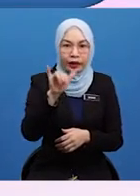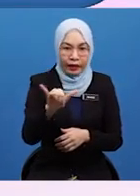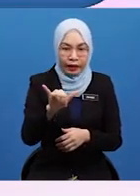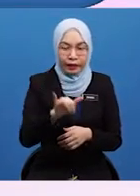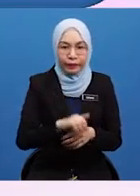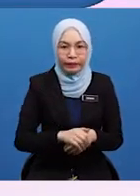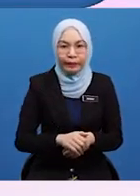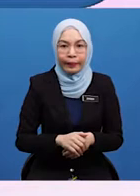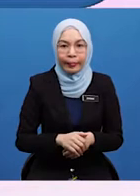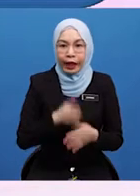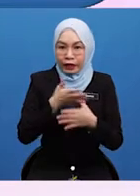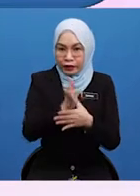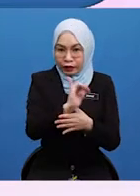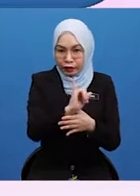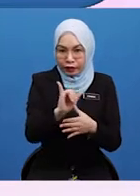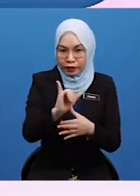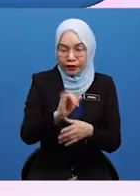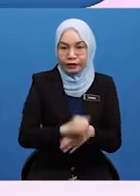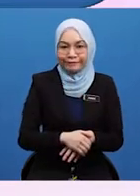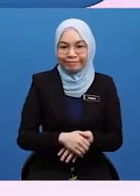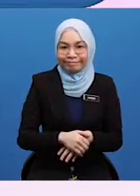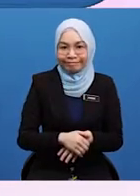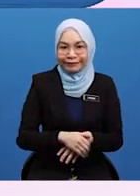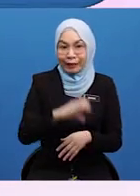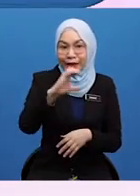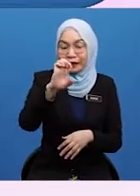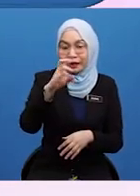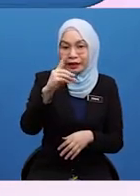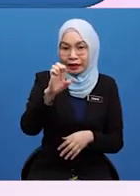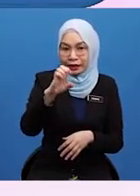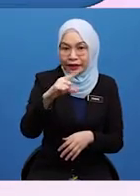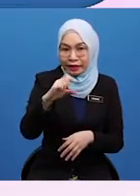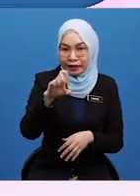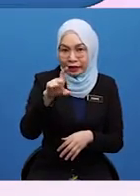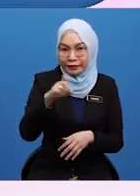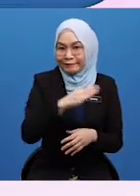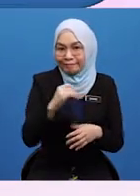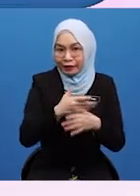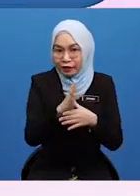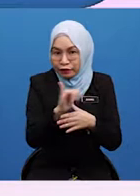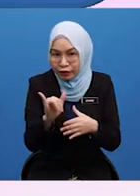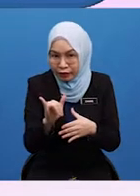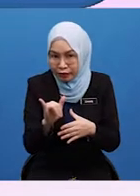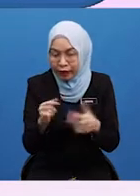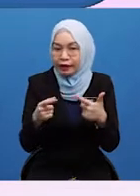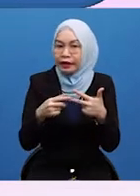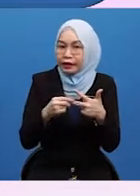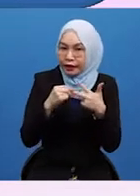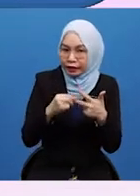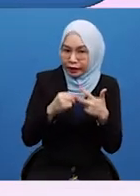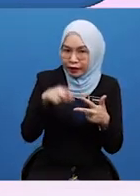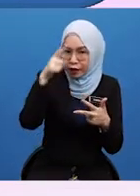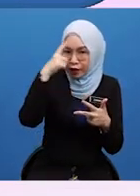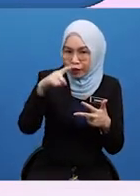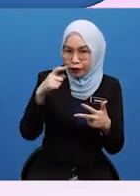ex1 terusnya misi yang ketiga Bule adalah untuk aplikasi